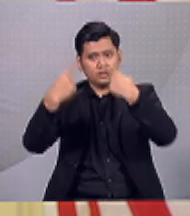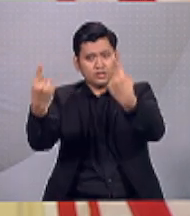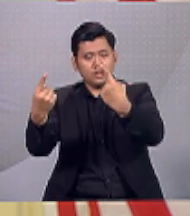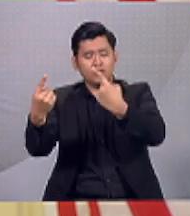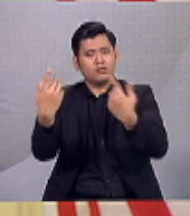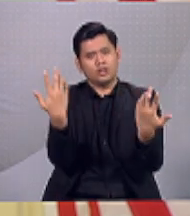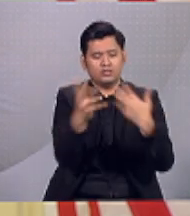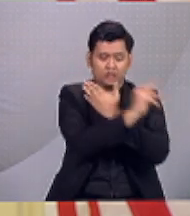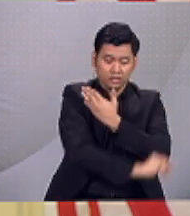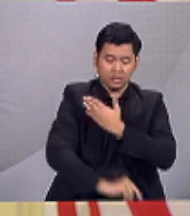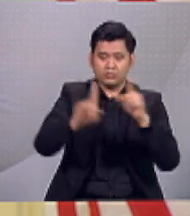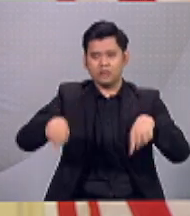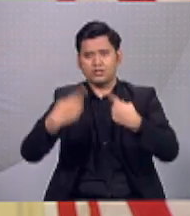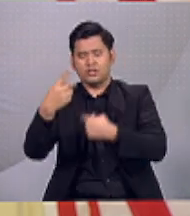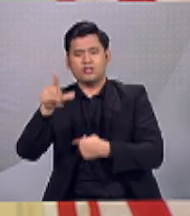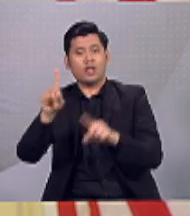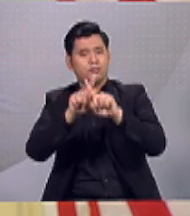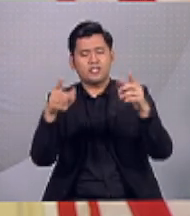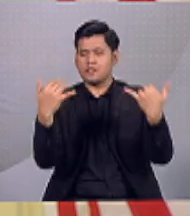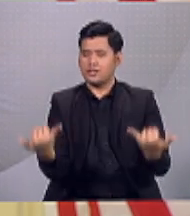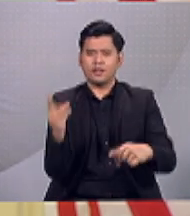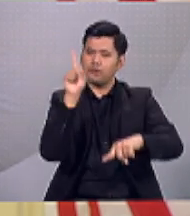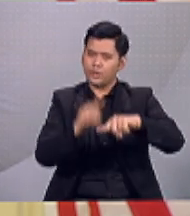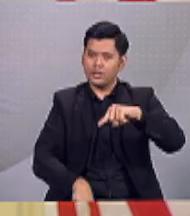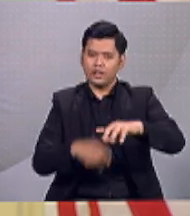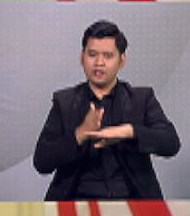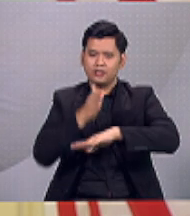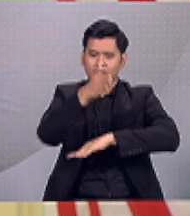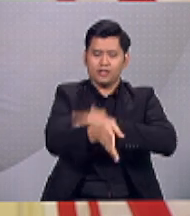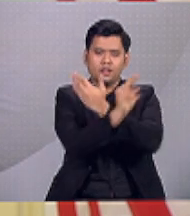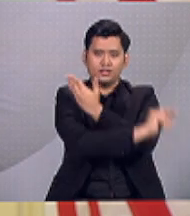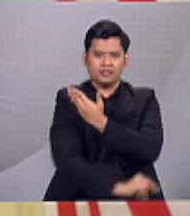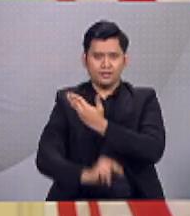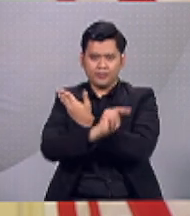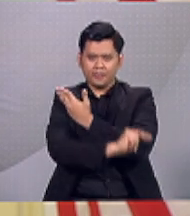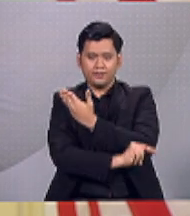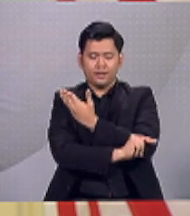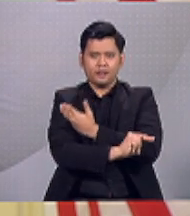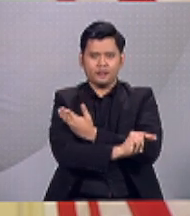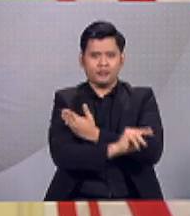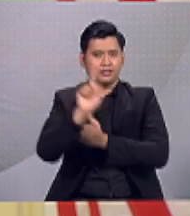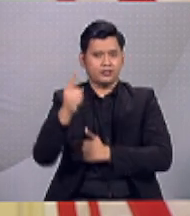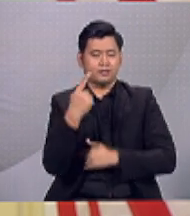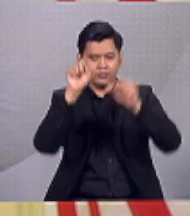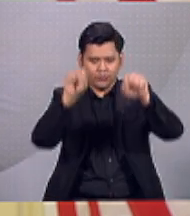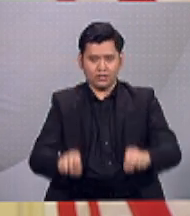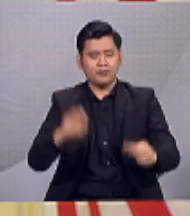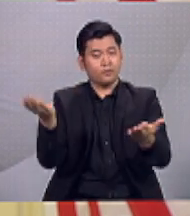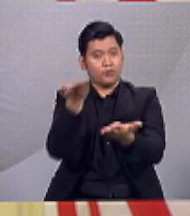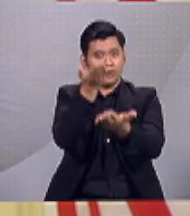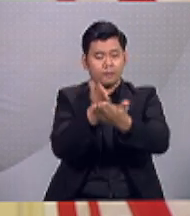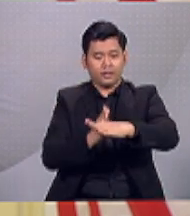kerana rentas negeri sudah tidak dibenarkan, jadi kita hanya boleh memohon pergerakan rentas